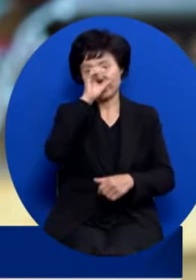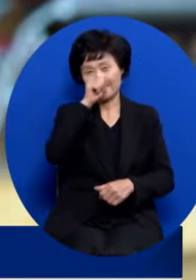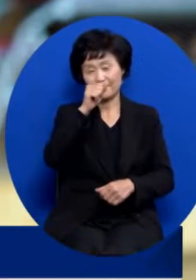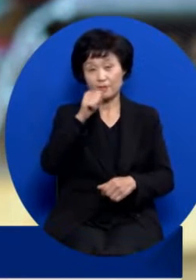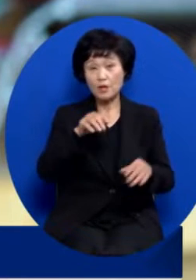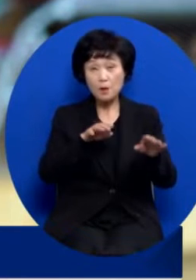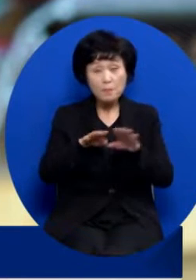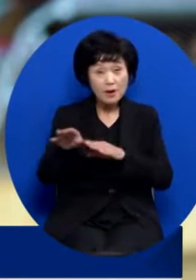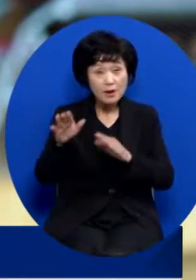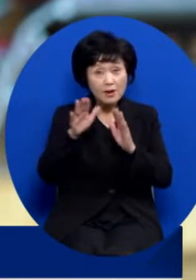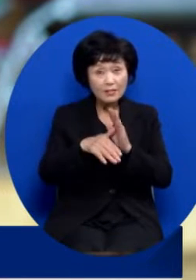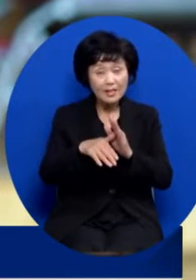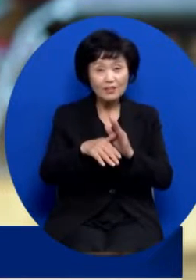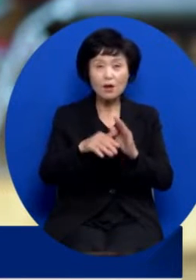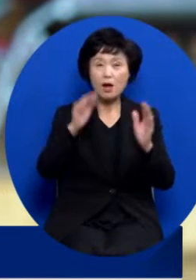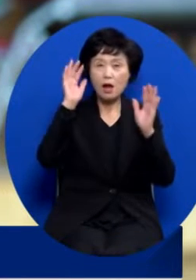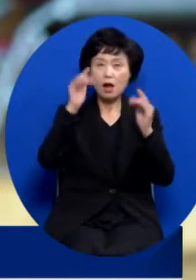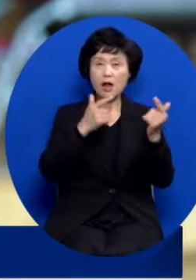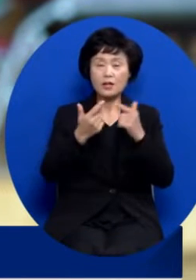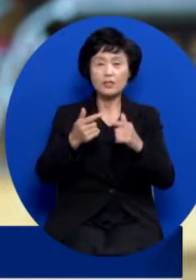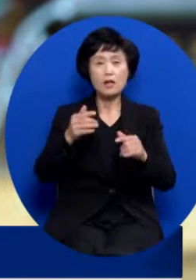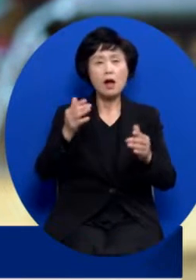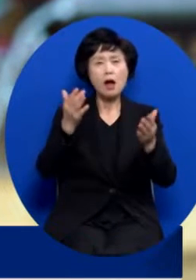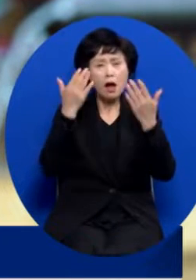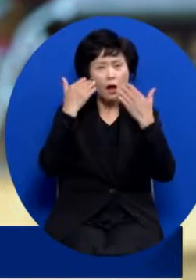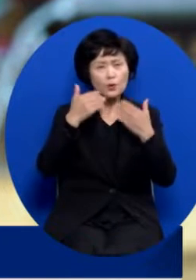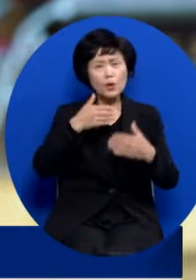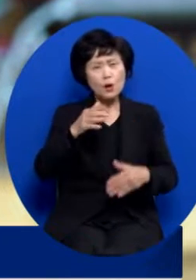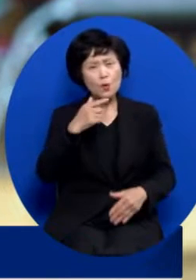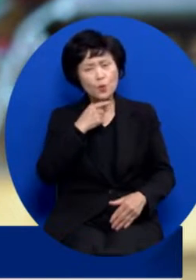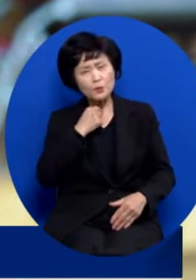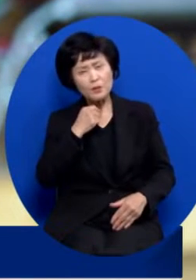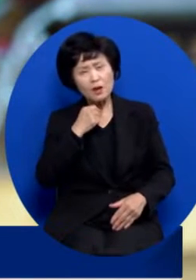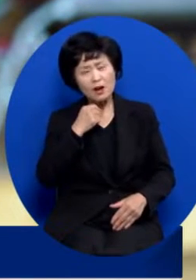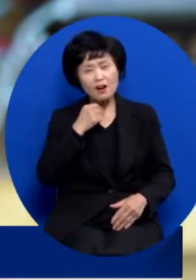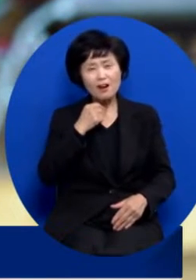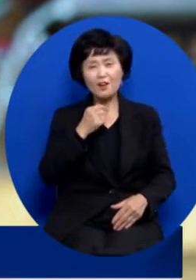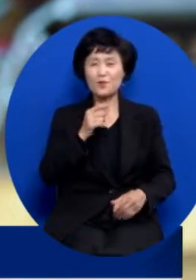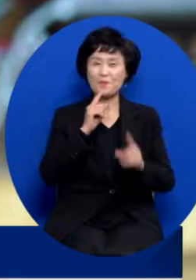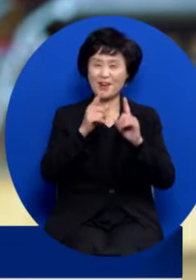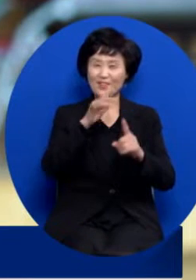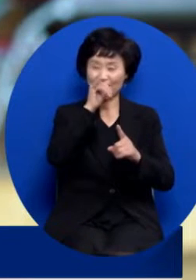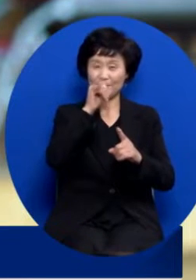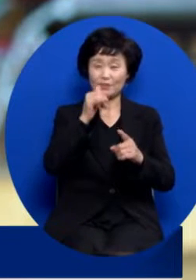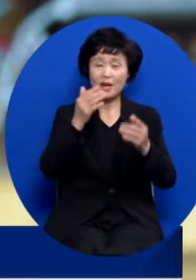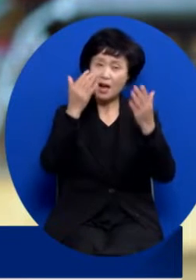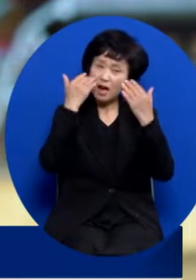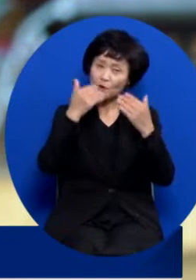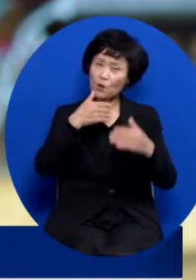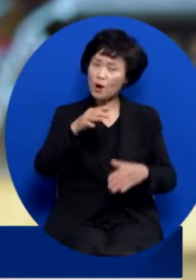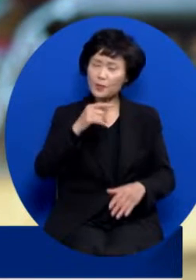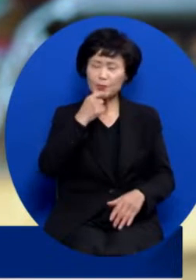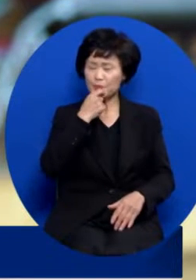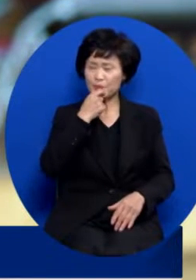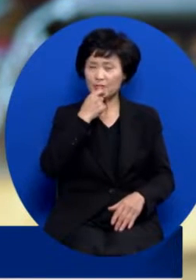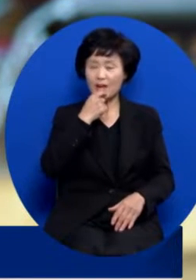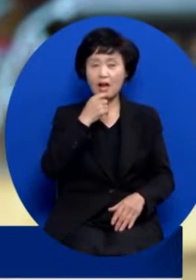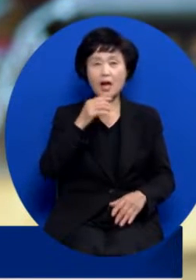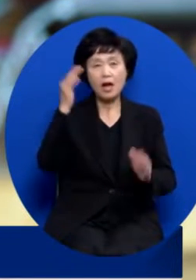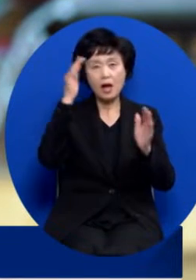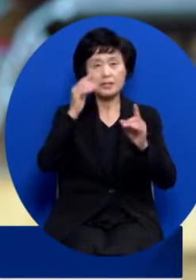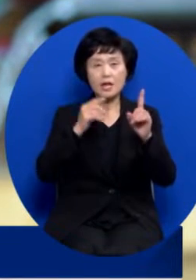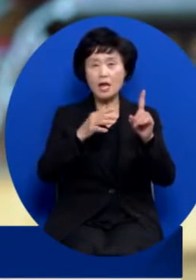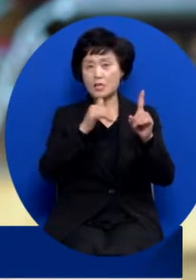때도 아이들이 학교로 오고 싶어해요. 방학보다는 학교 오는 게 더 재밌대요. 그래서 학교로 오기 싫다고 하는 아이들이 없는